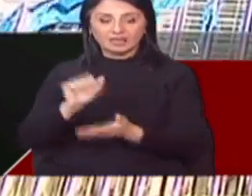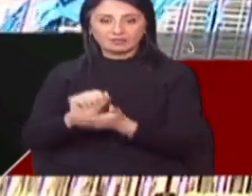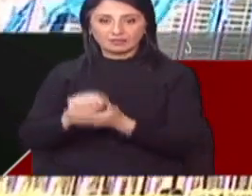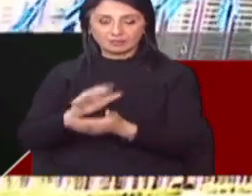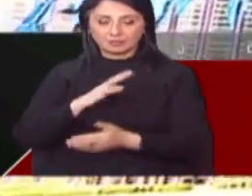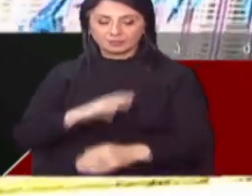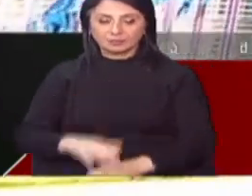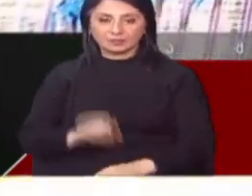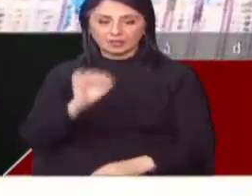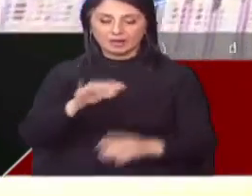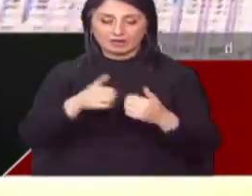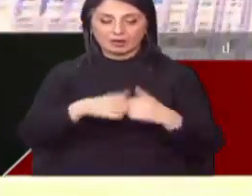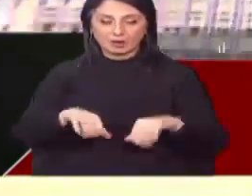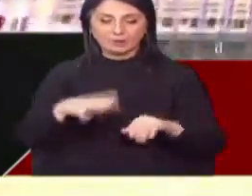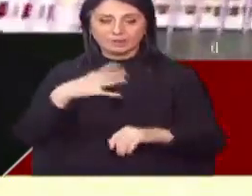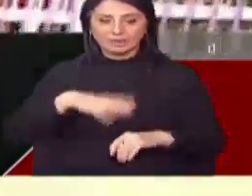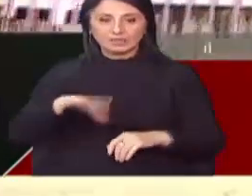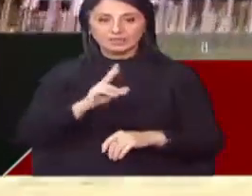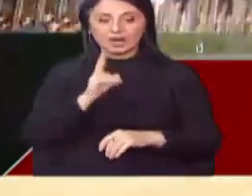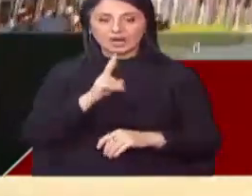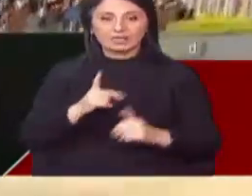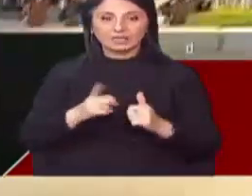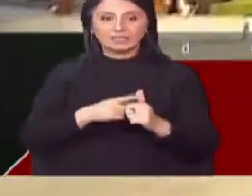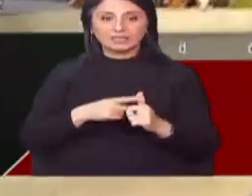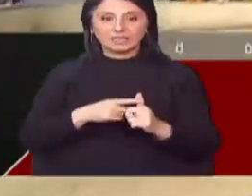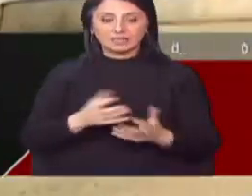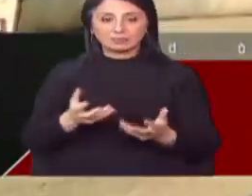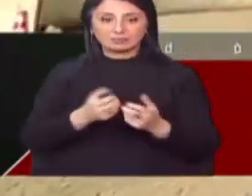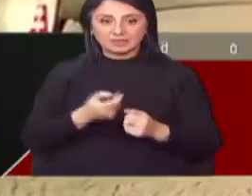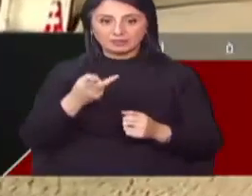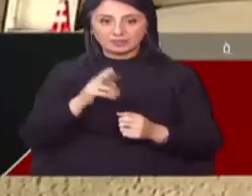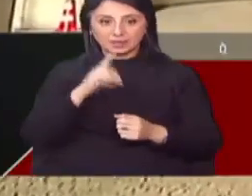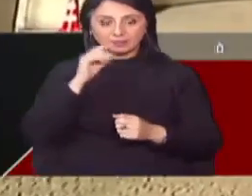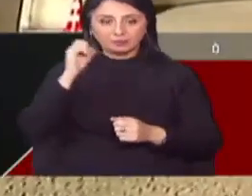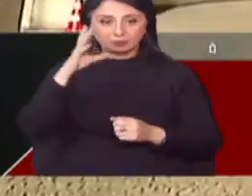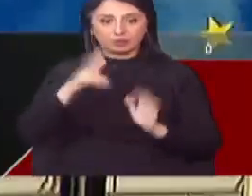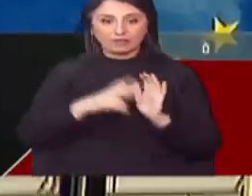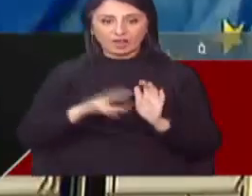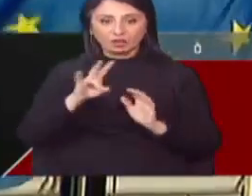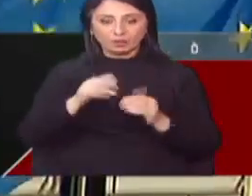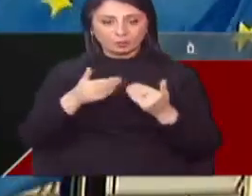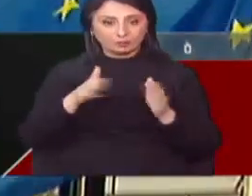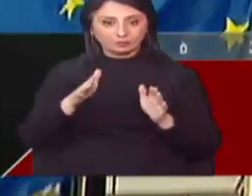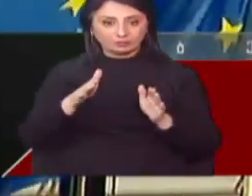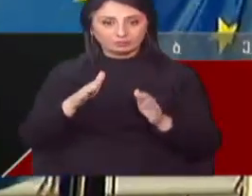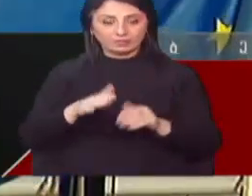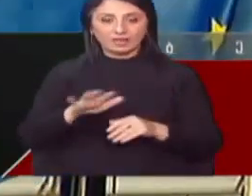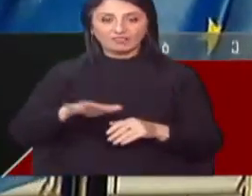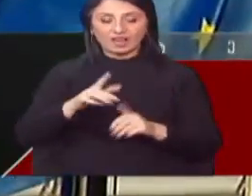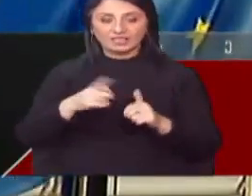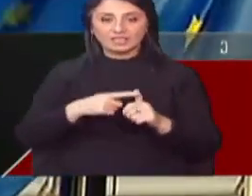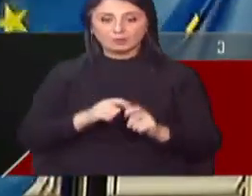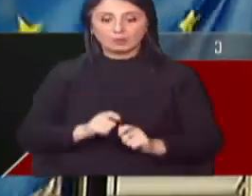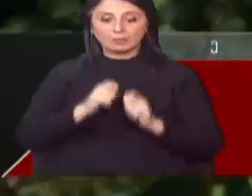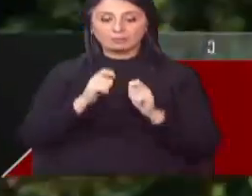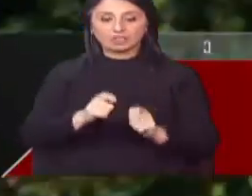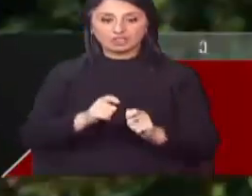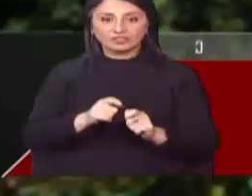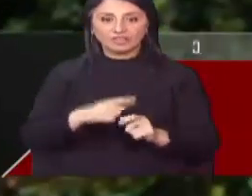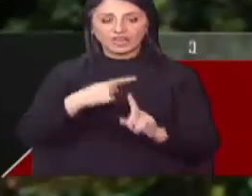დაკავებულები. Eurocomisia საქართველოს კანდიდატის სტატუსის მისაღებად მწვანე შუქი 8 ნოემბერს აუნთოდა ქვეყანას სტატუსის